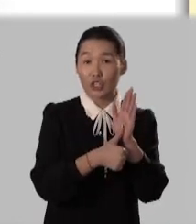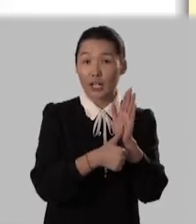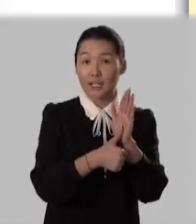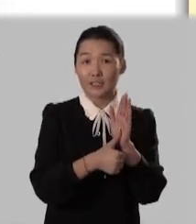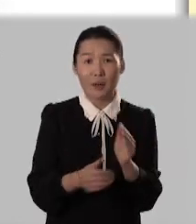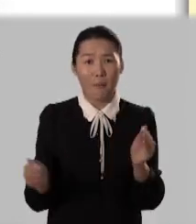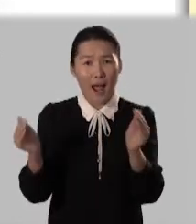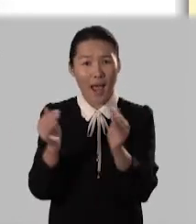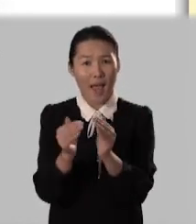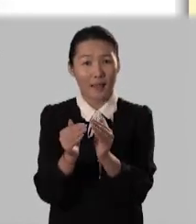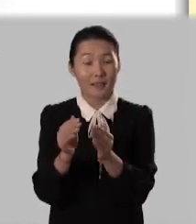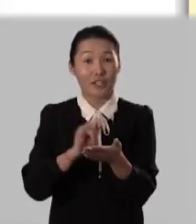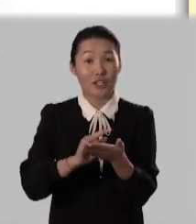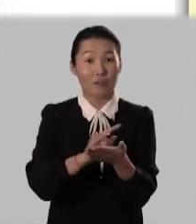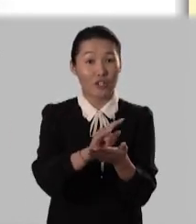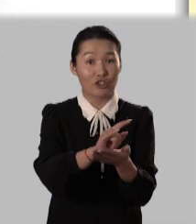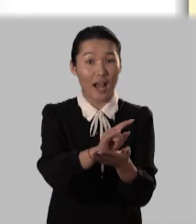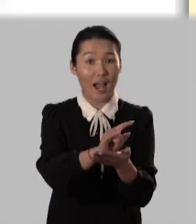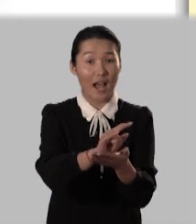маленьких мыши